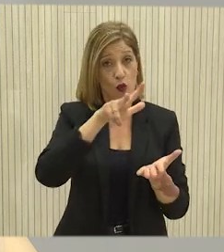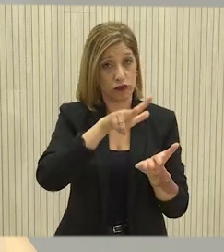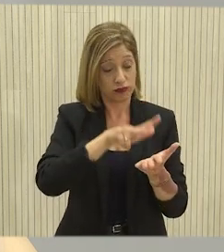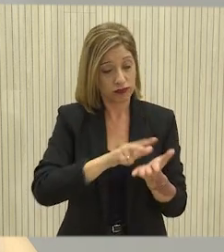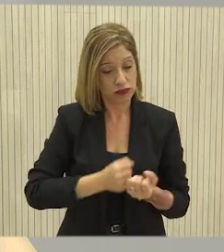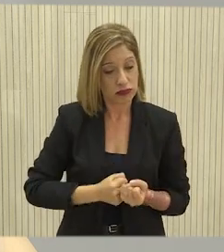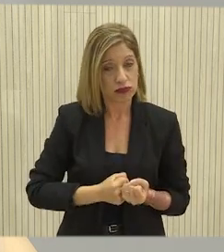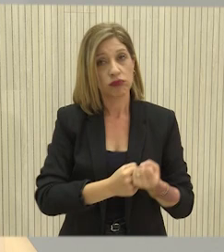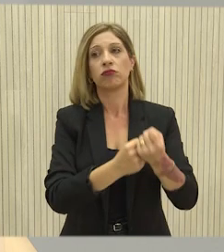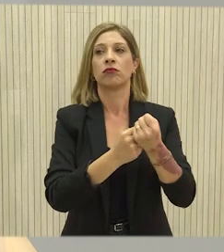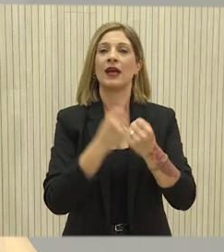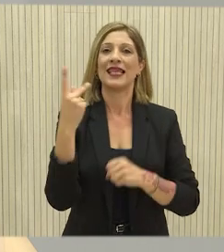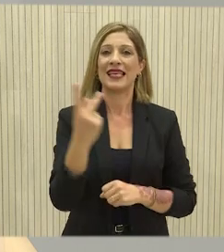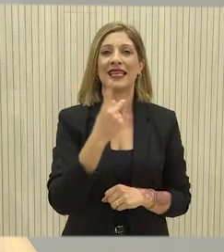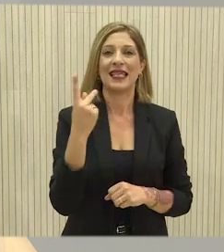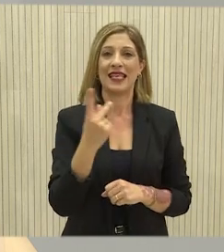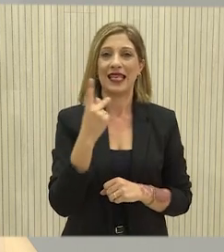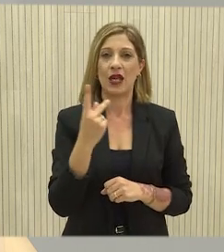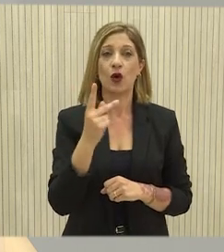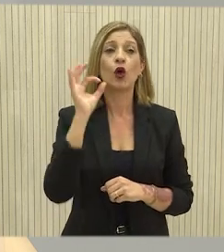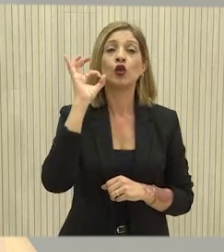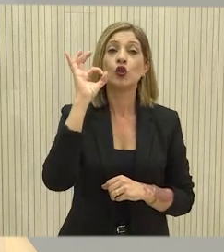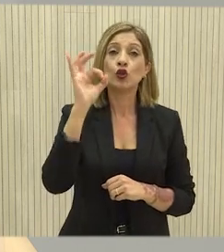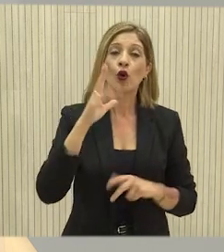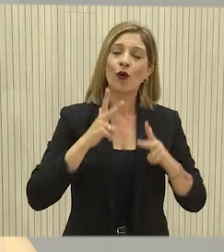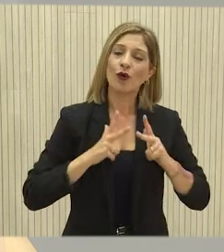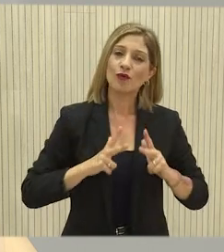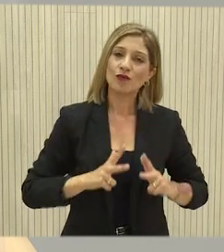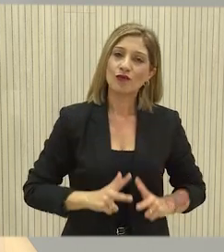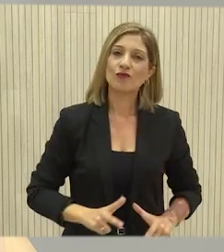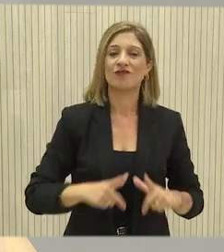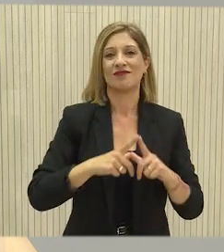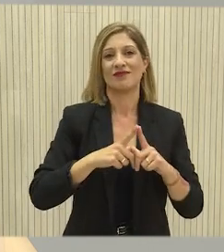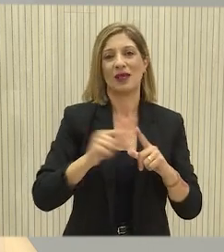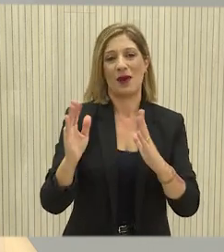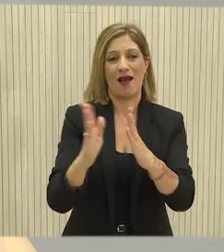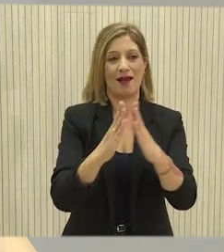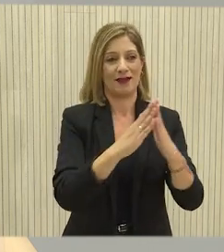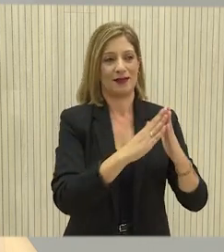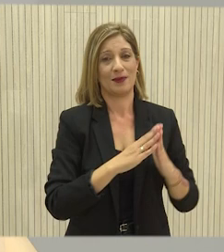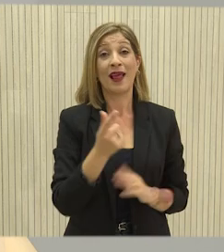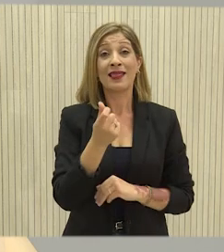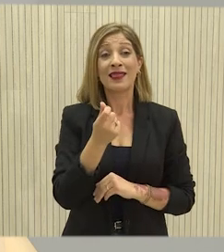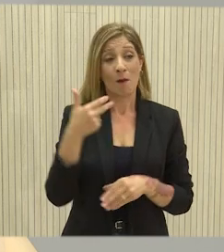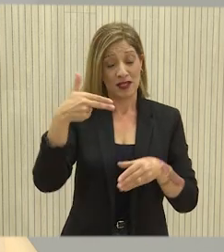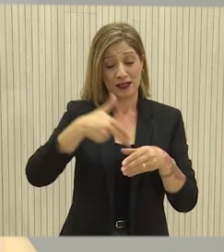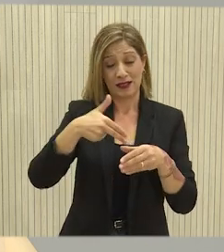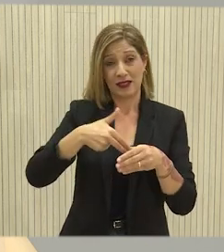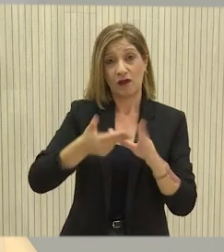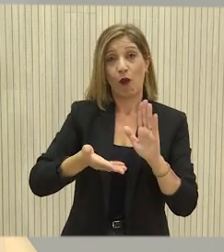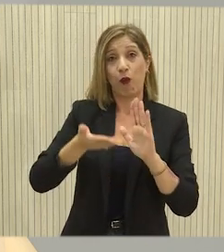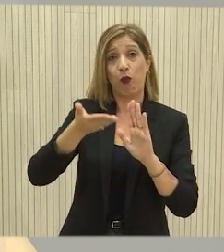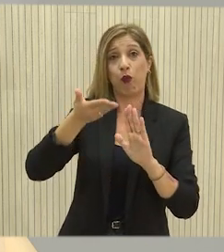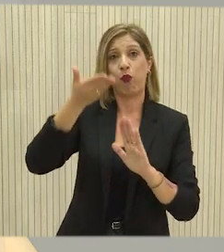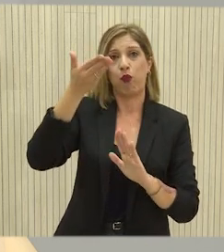την στήριξη της κοινωνίας, στοχεύει στην ανακούφιση των κυπριακών νοικοκυριών σε μια περίοδο που οι τιμές των καυσίμων παρουσιάζουν νέα